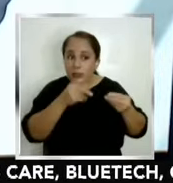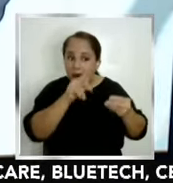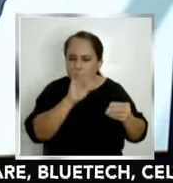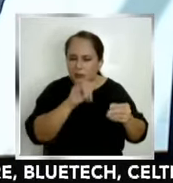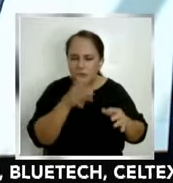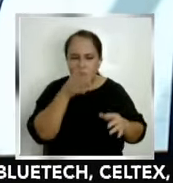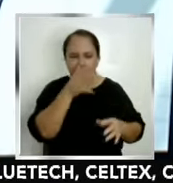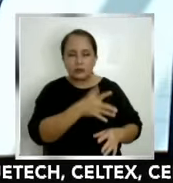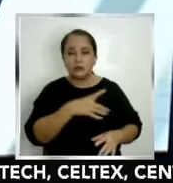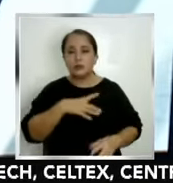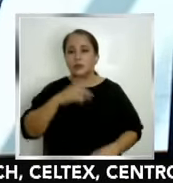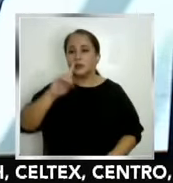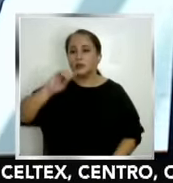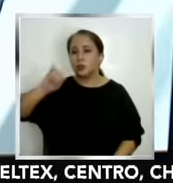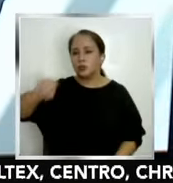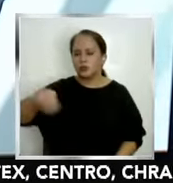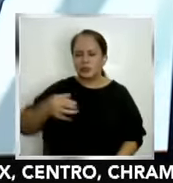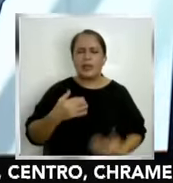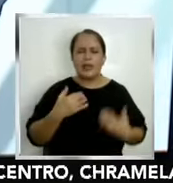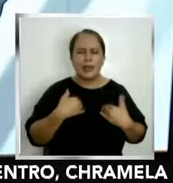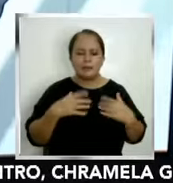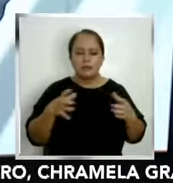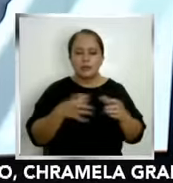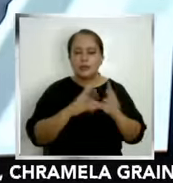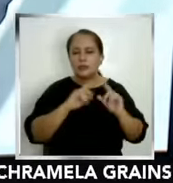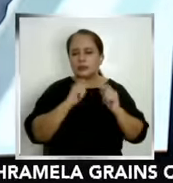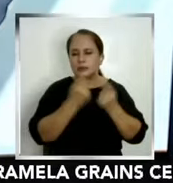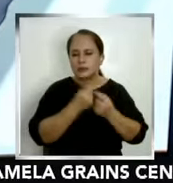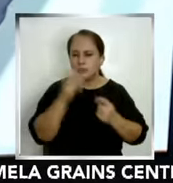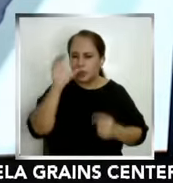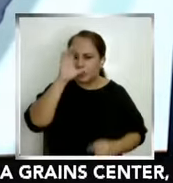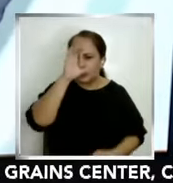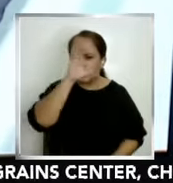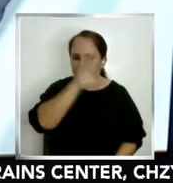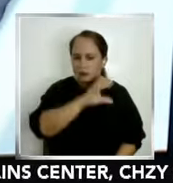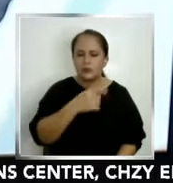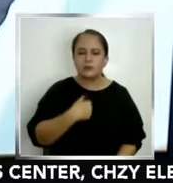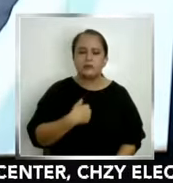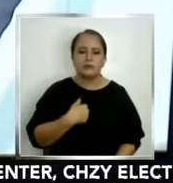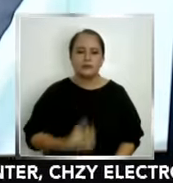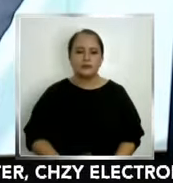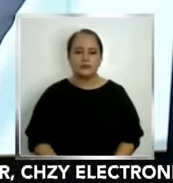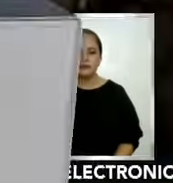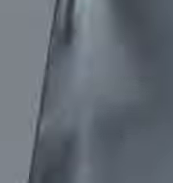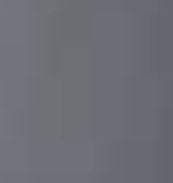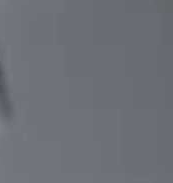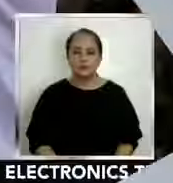Department, may mga binubuo ng team para tuntunin sila. Sa anipwersa namin yung tinutukan ni Ian Cruz.